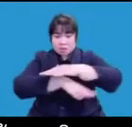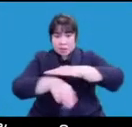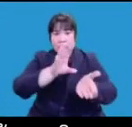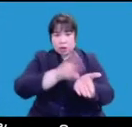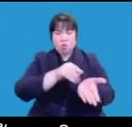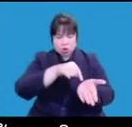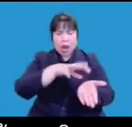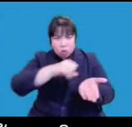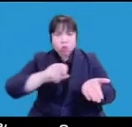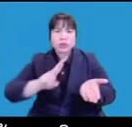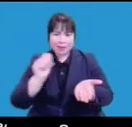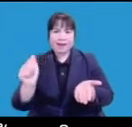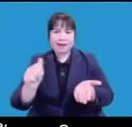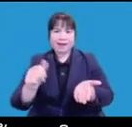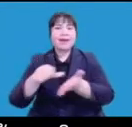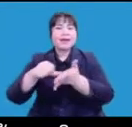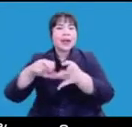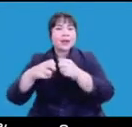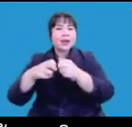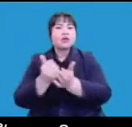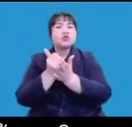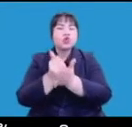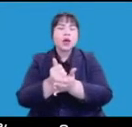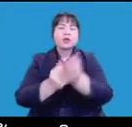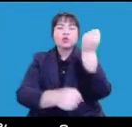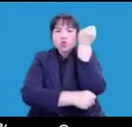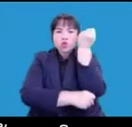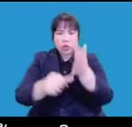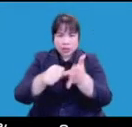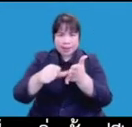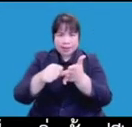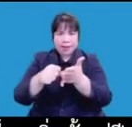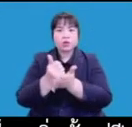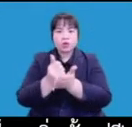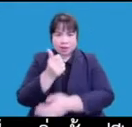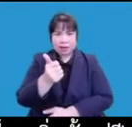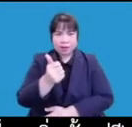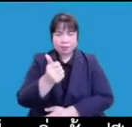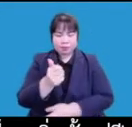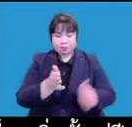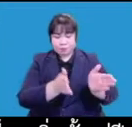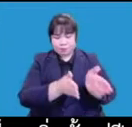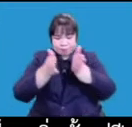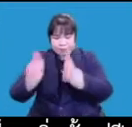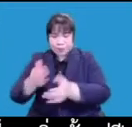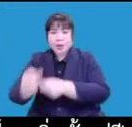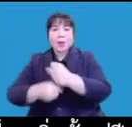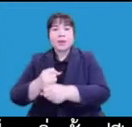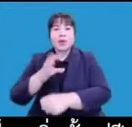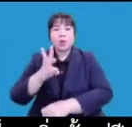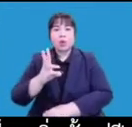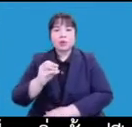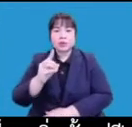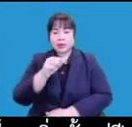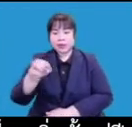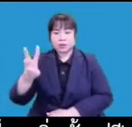ข้อมูลเนี่ยไปใช้ในการแก้ปัญหาความยากจนอย่างไรนะครับจากนั้นนะฮะช่วงปี61ถึง63นะครับเป็นการ